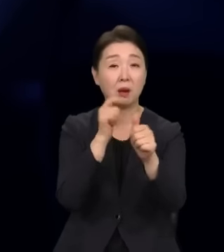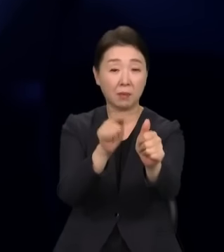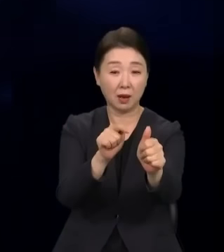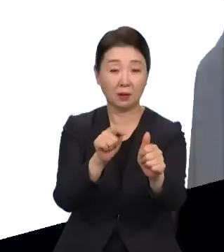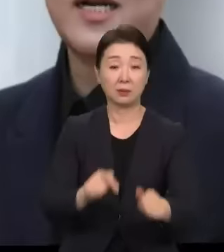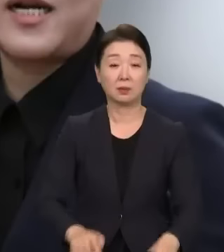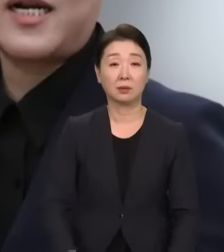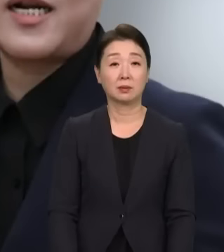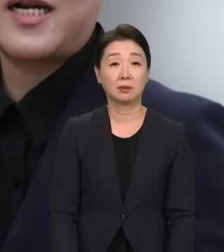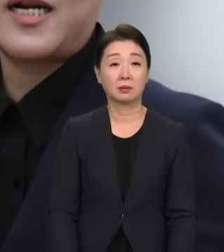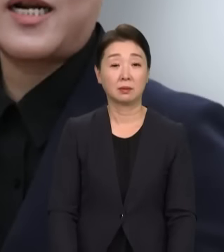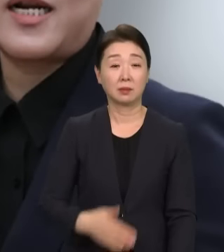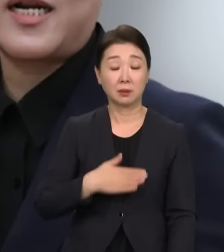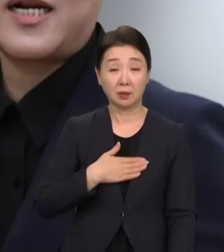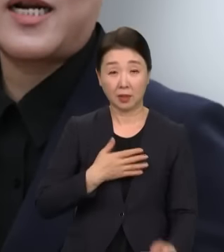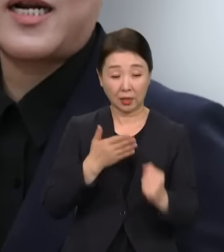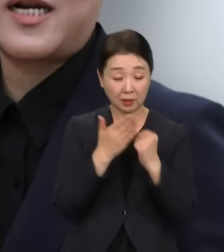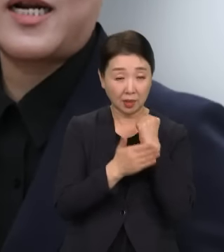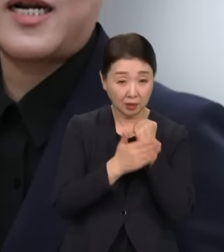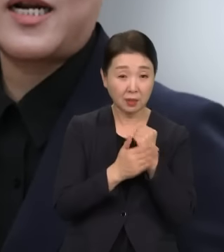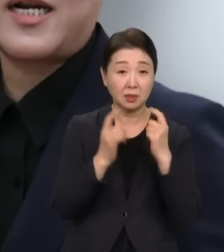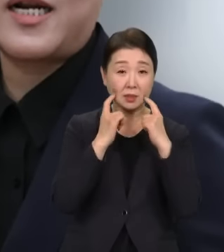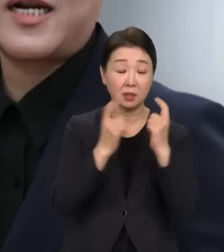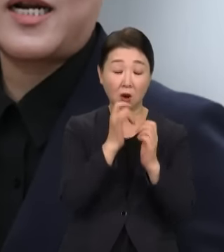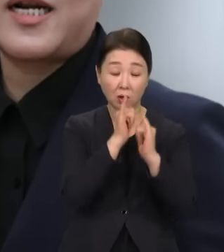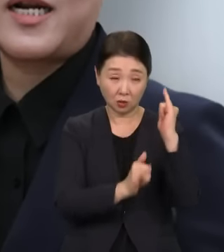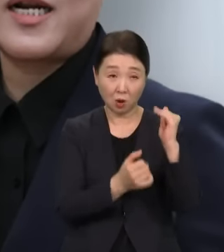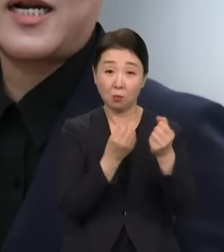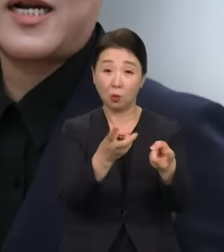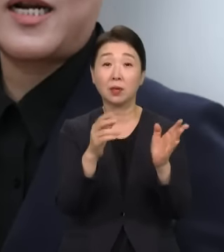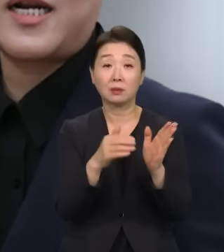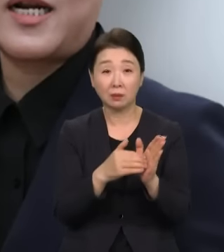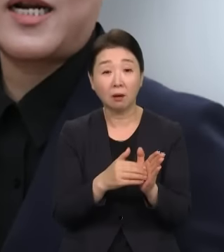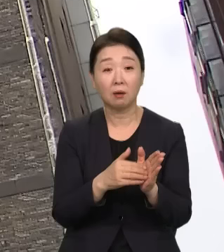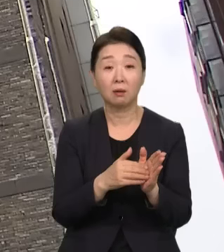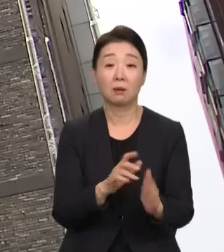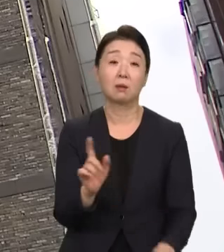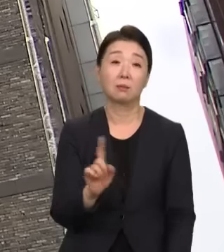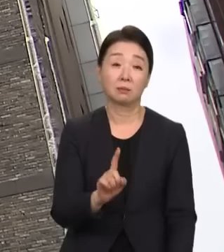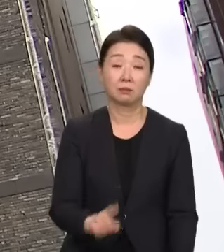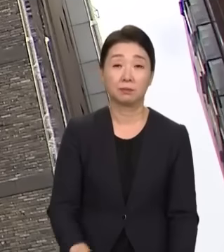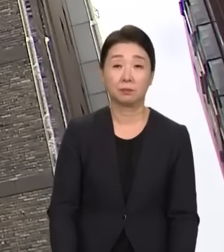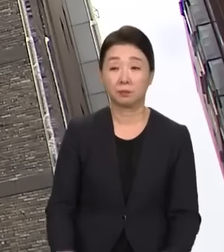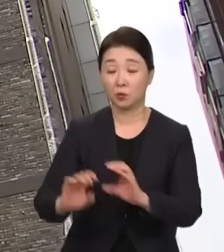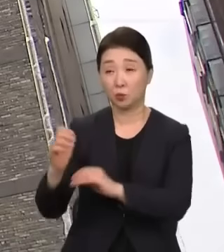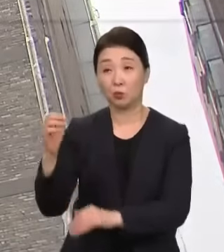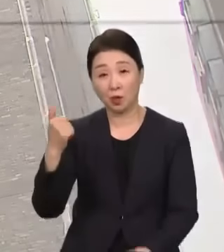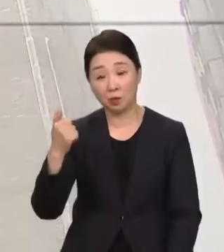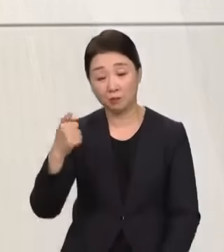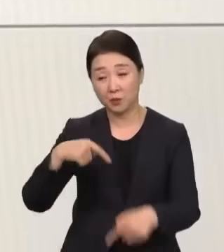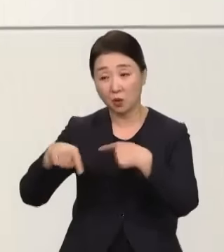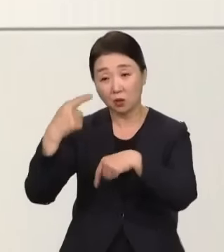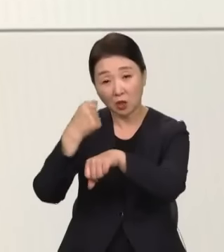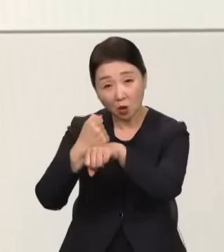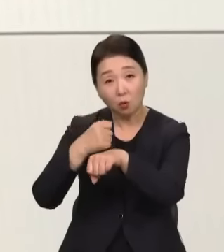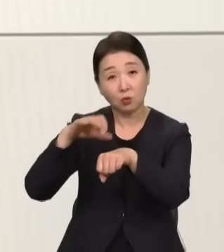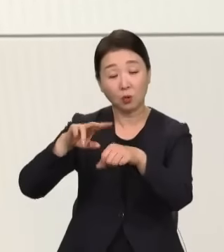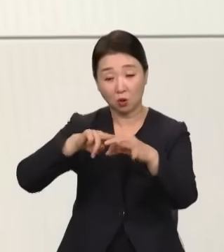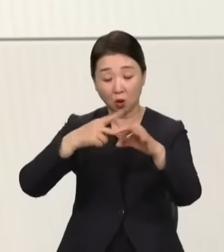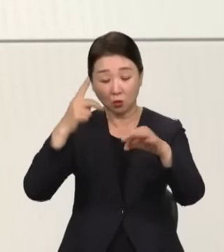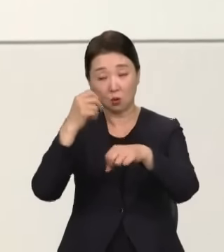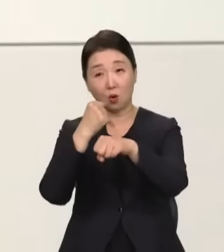지시합니다. 제가 사진하고 그 이력서 프로필 하나 보냈거든요. 네네. 국민의힘 산하 정책연구소인 여의도연구원에